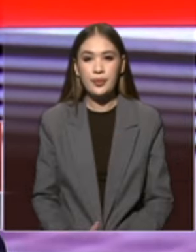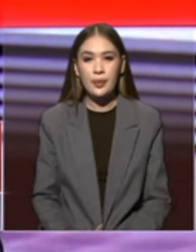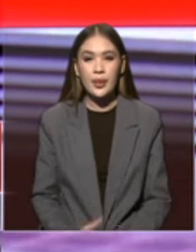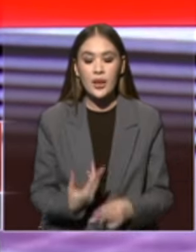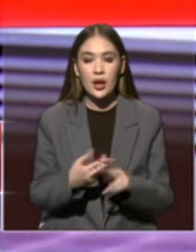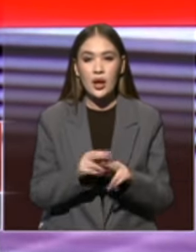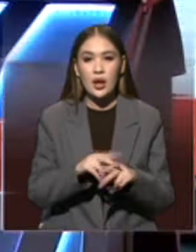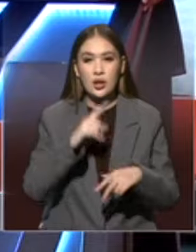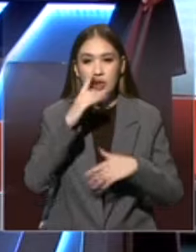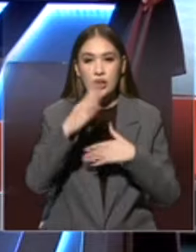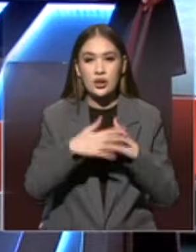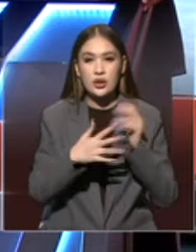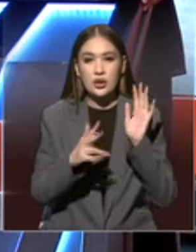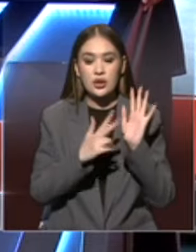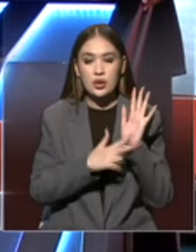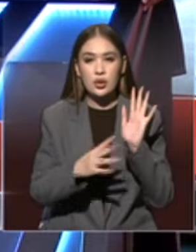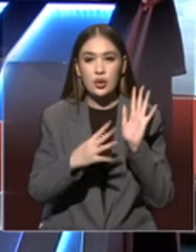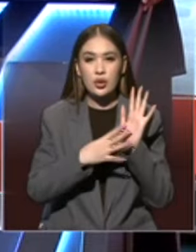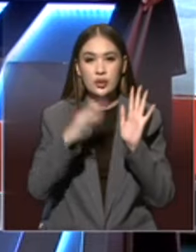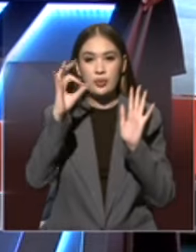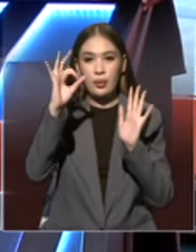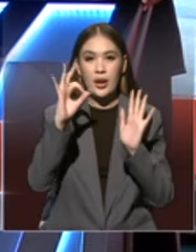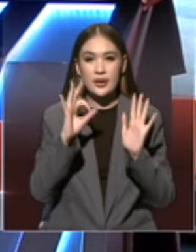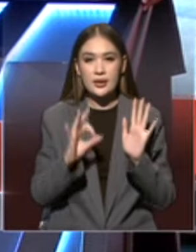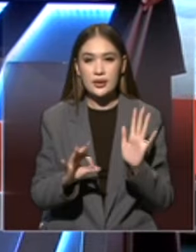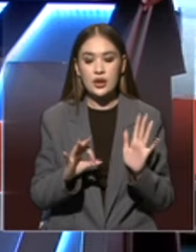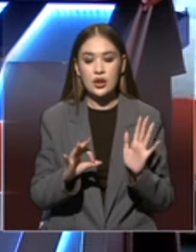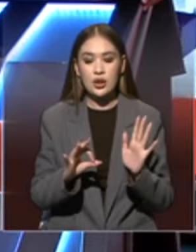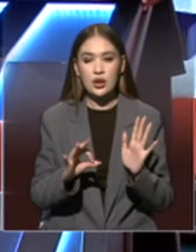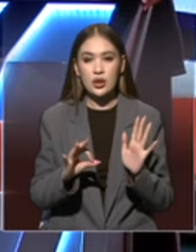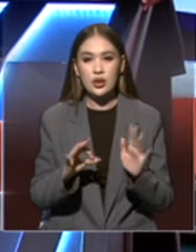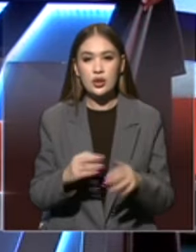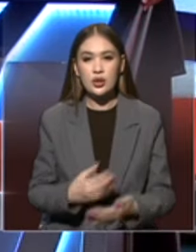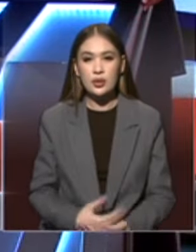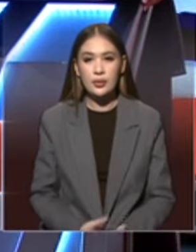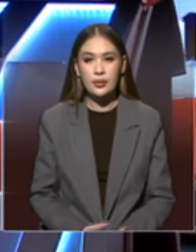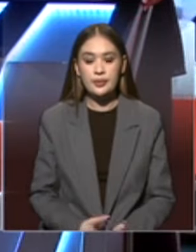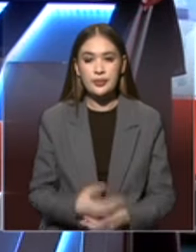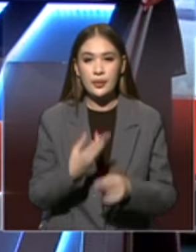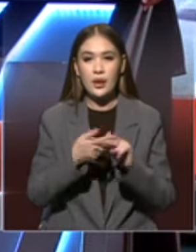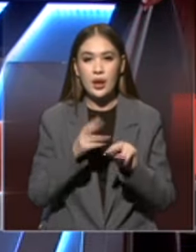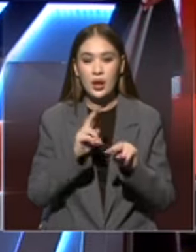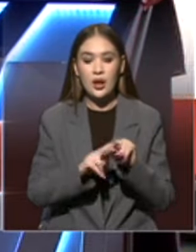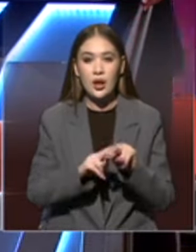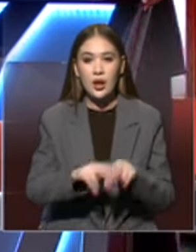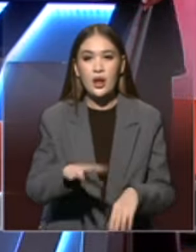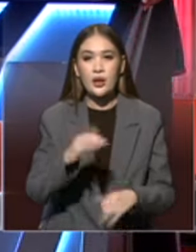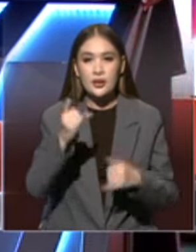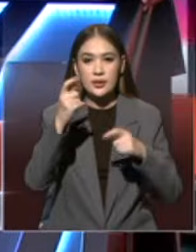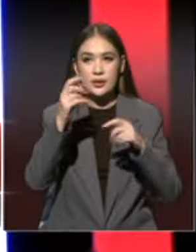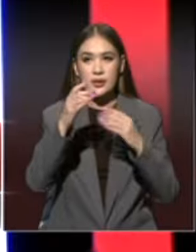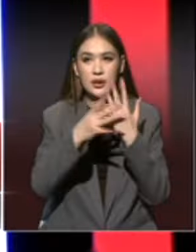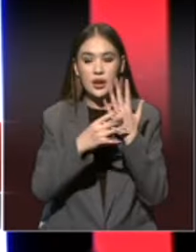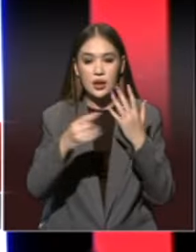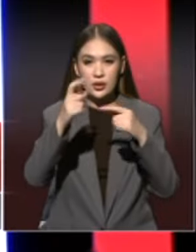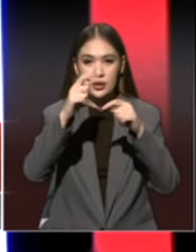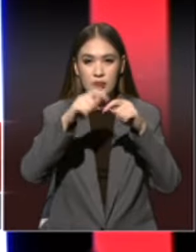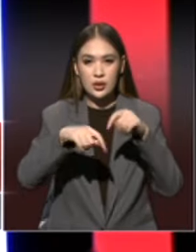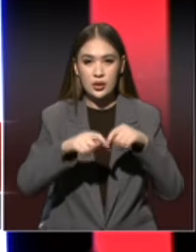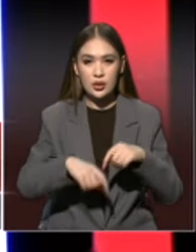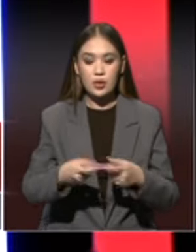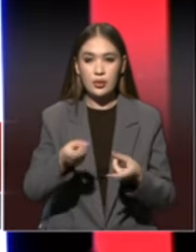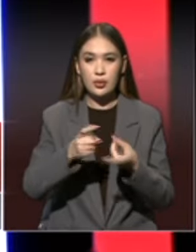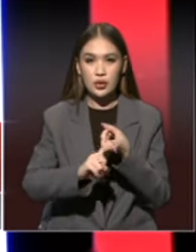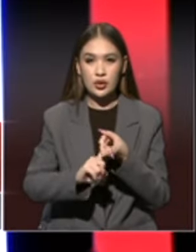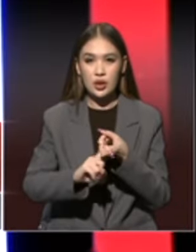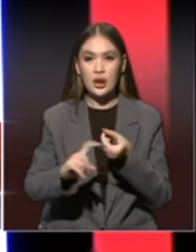шамамен 89%-ды құрайды бүгінгі таңда. Жалпы айтап өтсек, техникалық тексеру нәтижесі бойынша